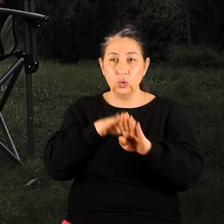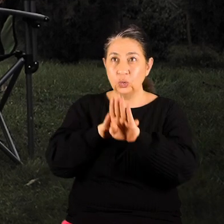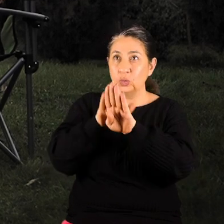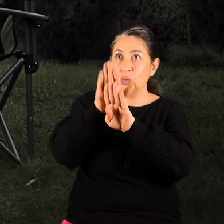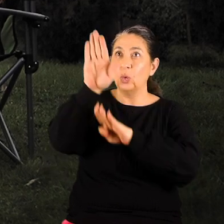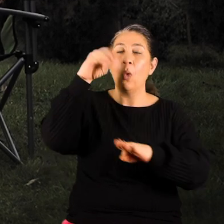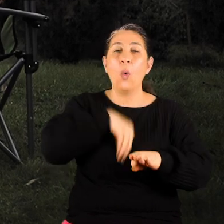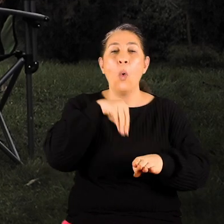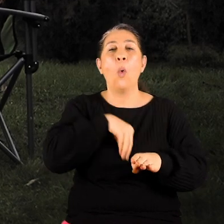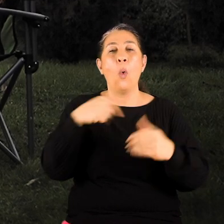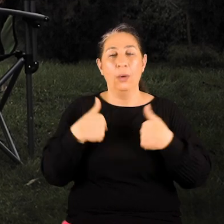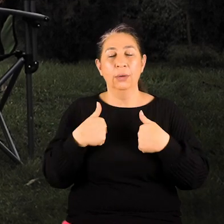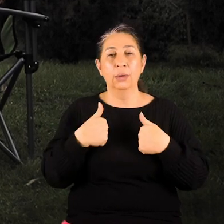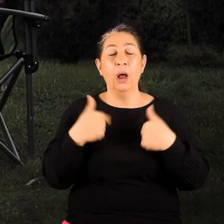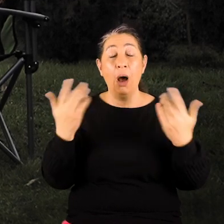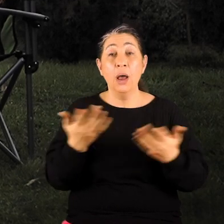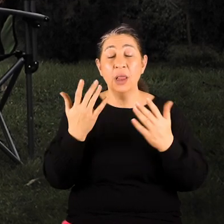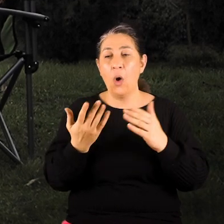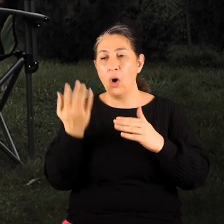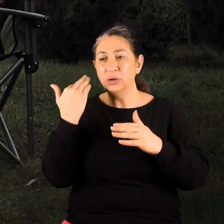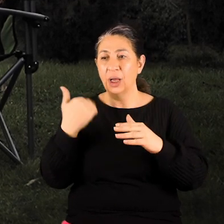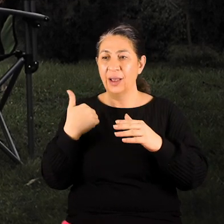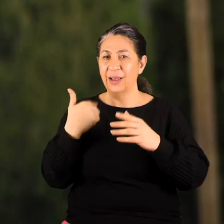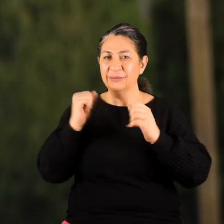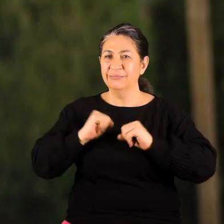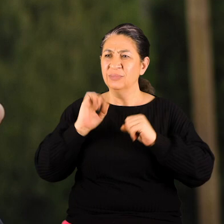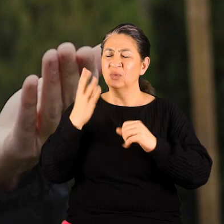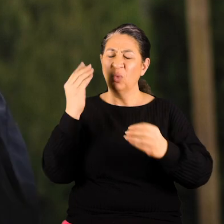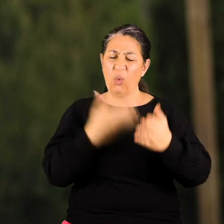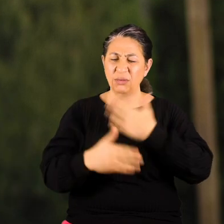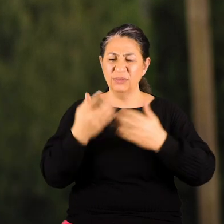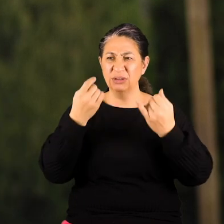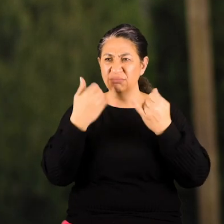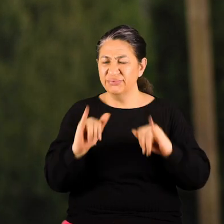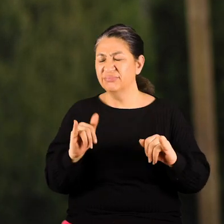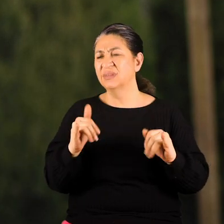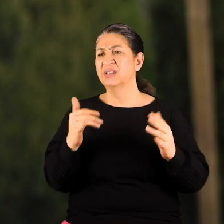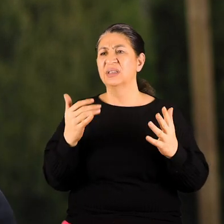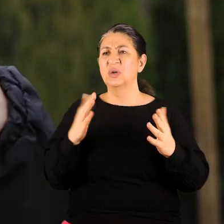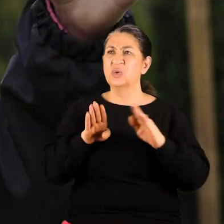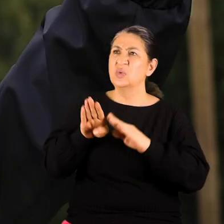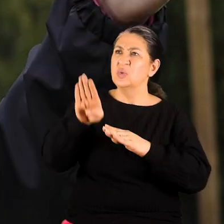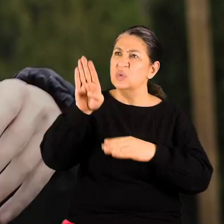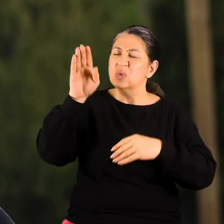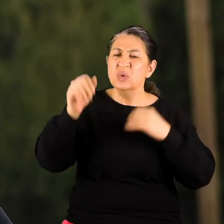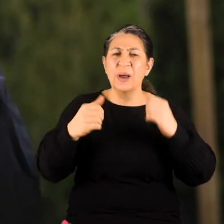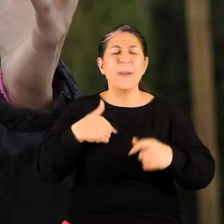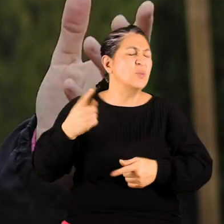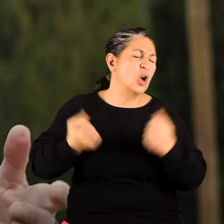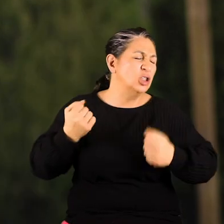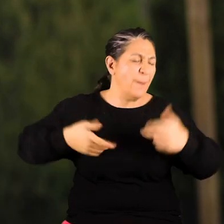yukarı koşacağımızı zannediyordum. Hatta önceki gün kit almaya giderken böyle çok yorgundum, işten geliyordum. Yokuş yukarı çıkıyordum, ben